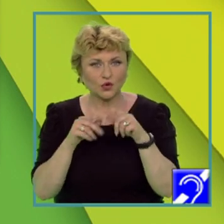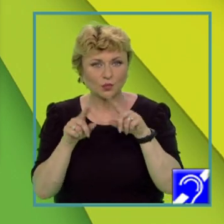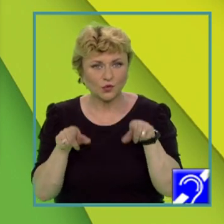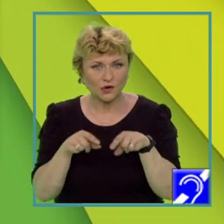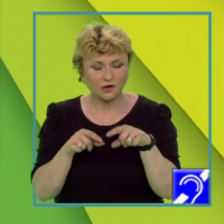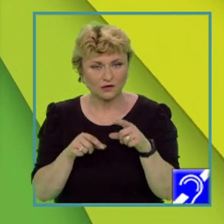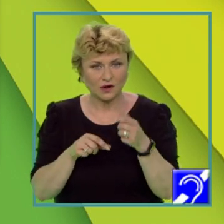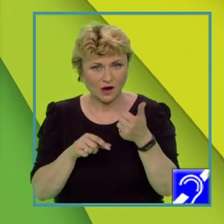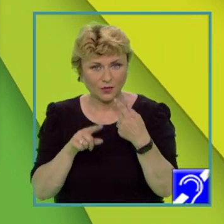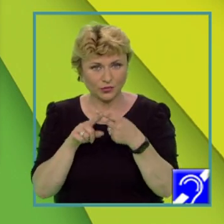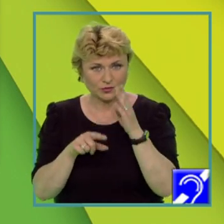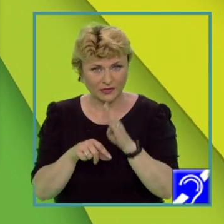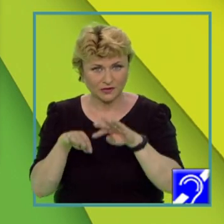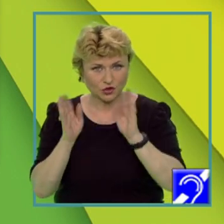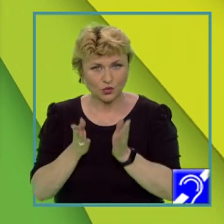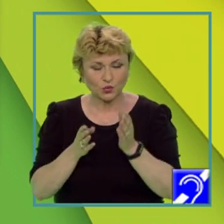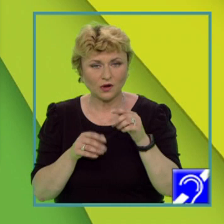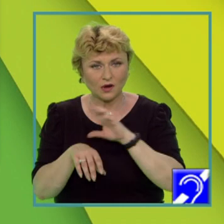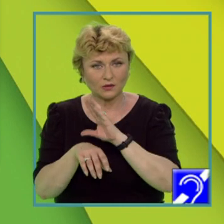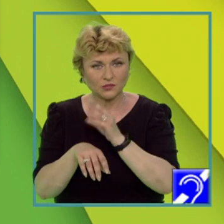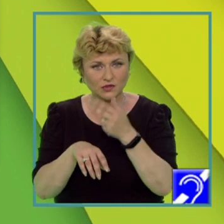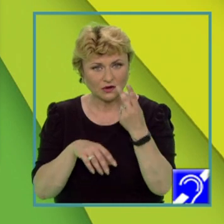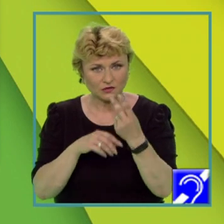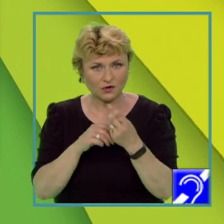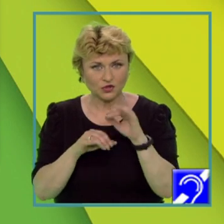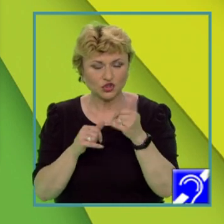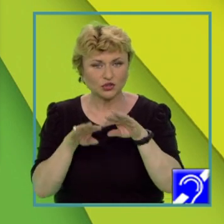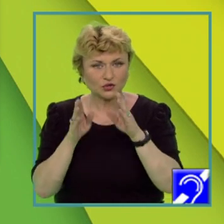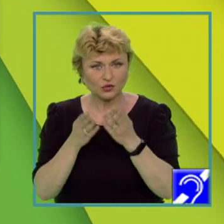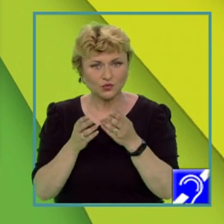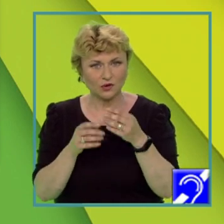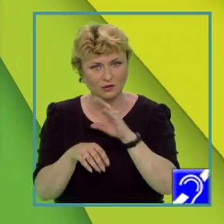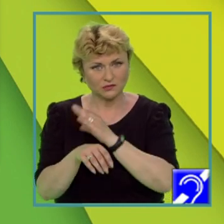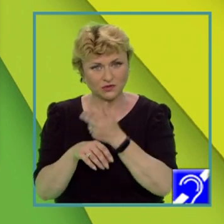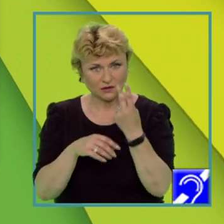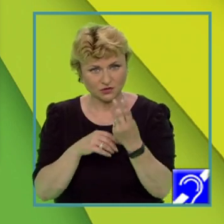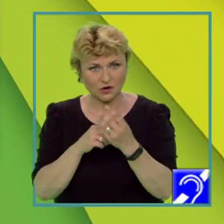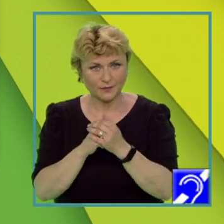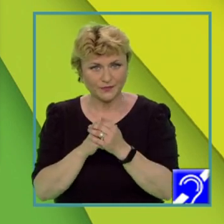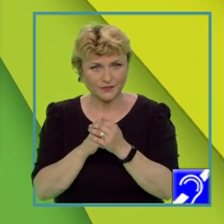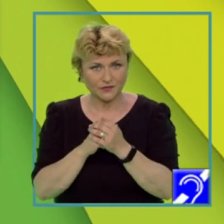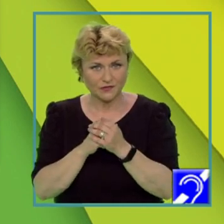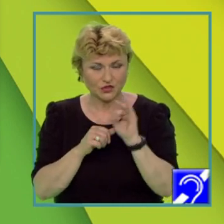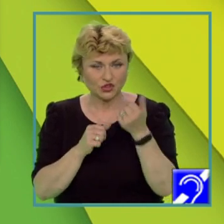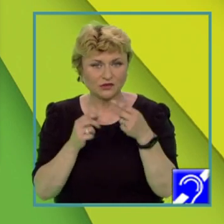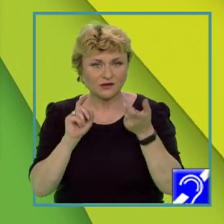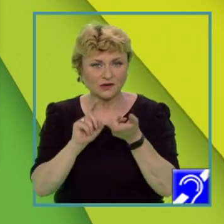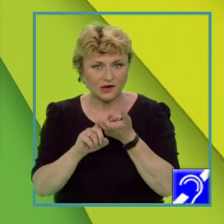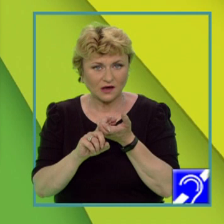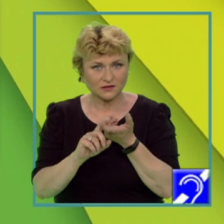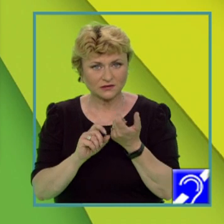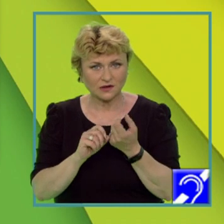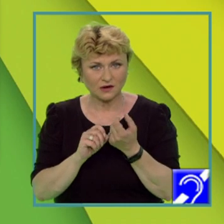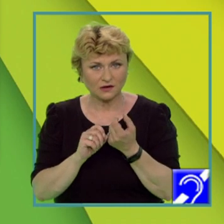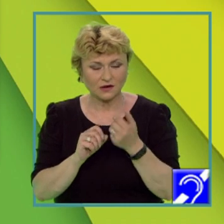anume a plus b totul la pătrat egal cu apă trat plus 2 a b plus b pătrat și relația devine